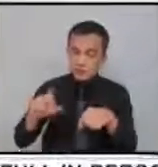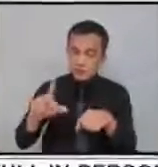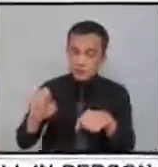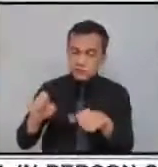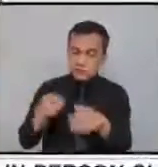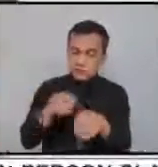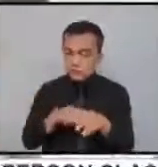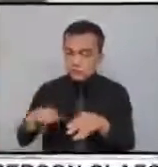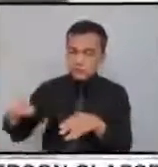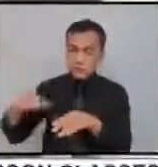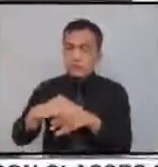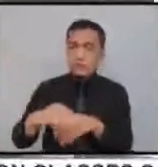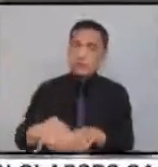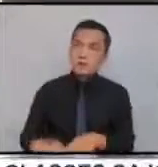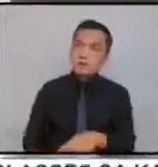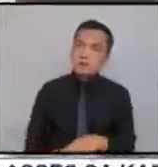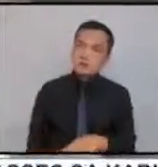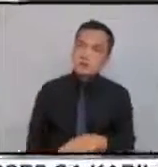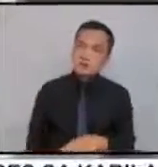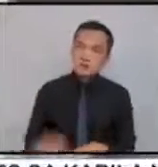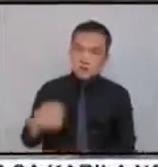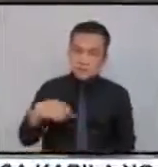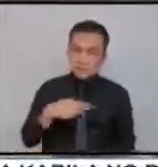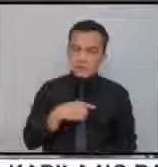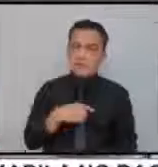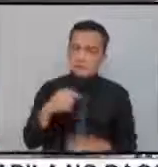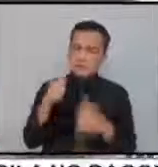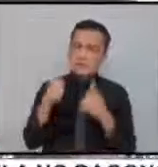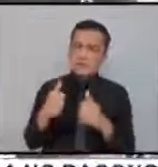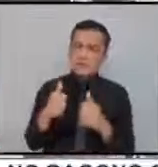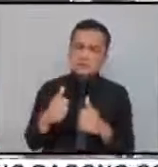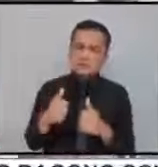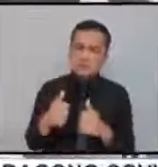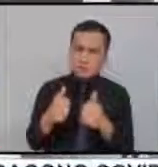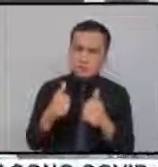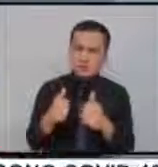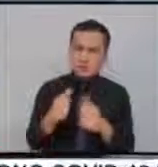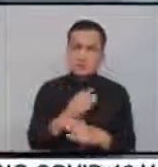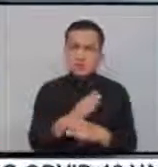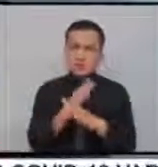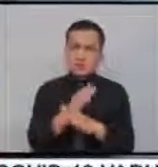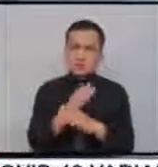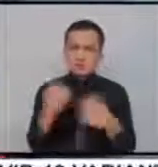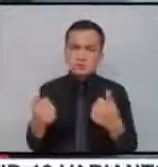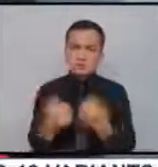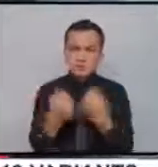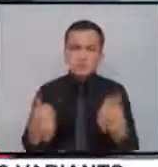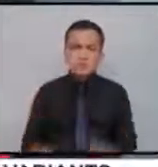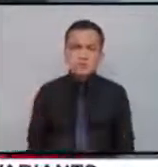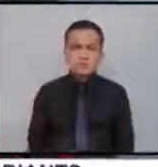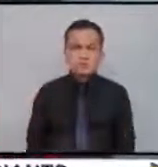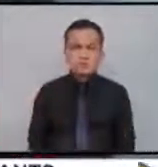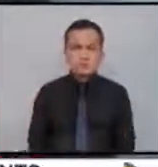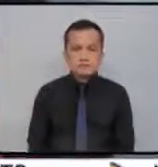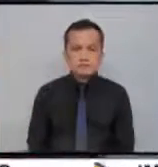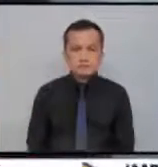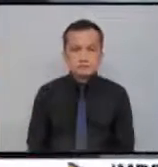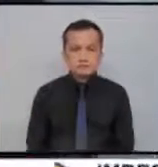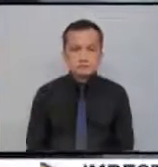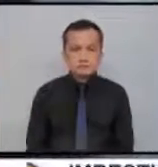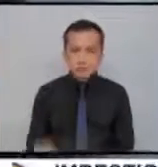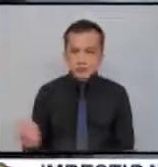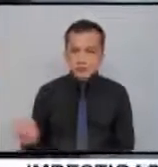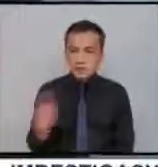Ah, okay. Sa amin, magandang ano yun para iwas disgrasya. Mas makakabubuti yung